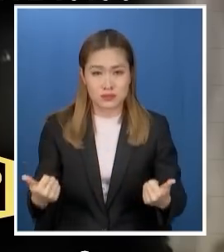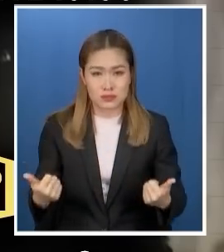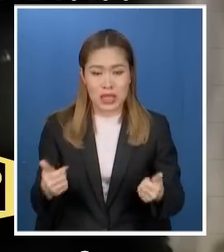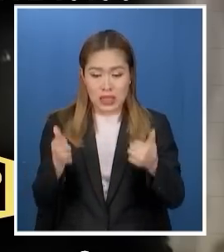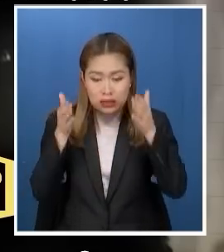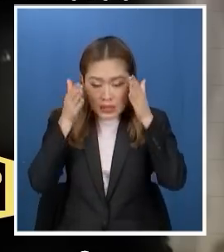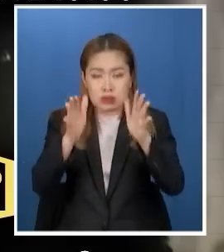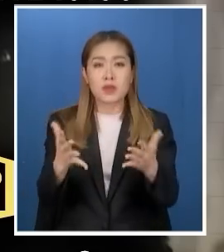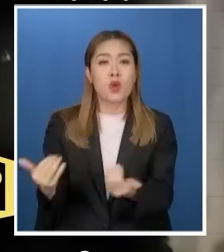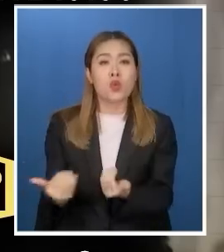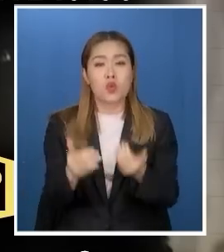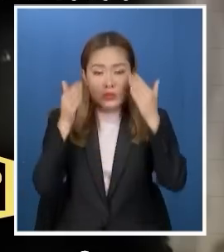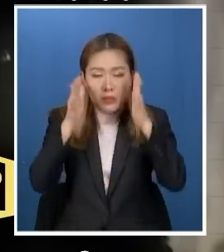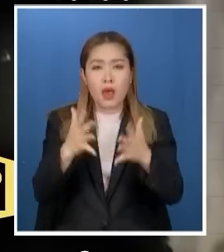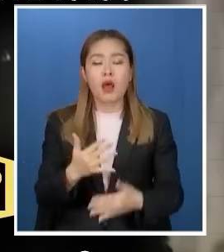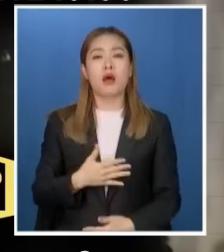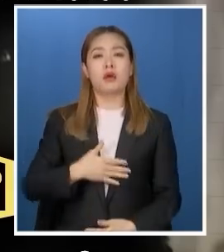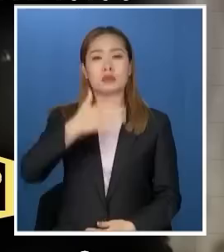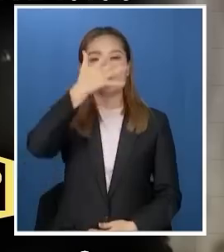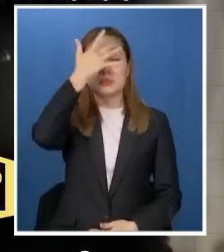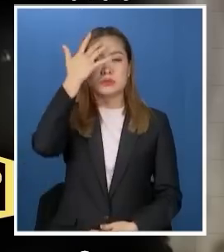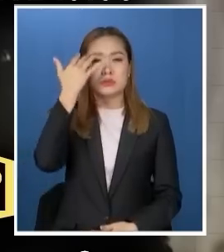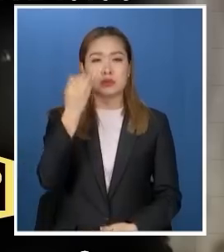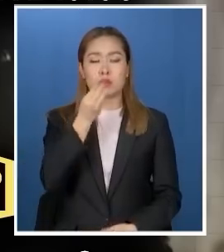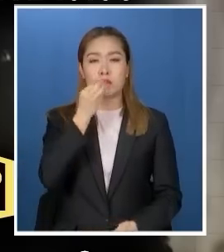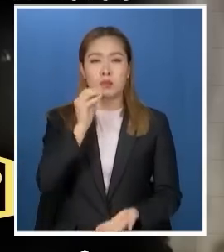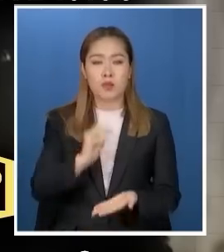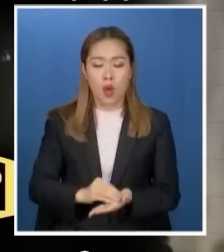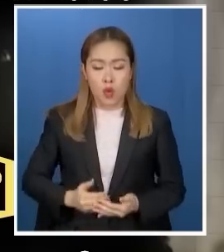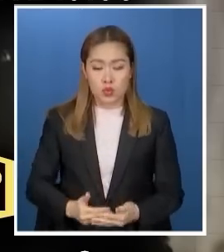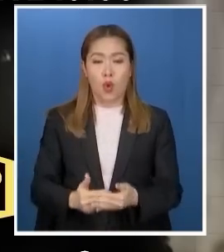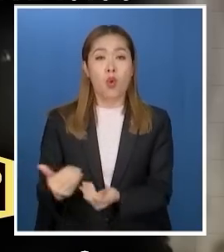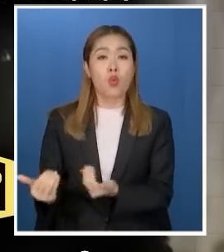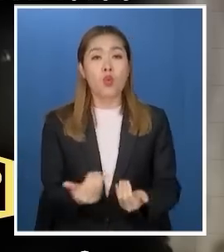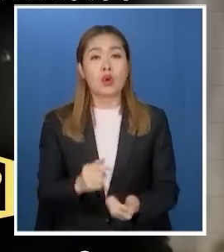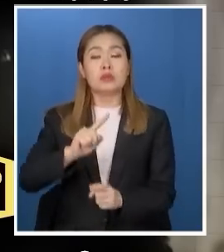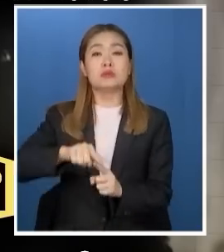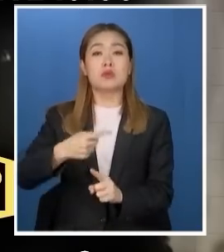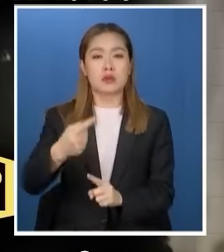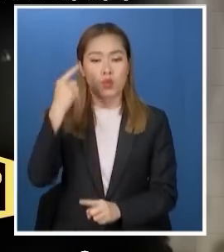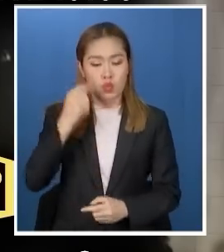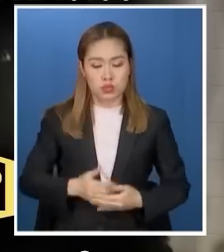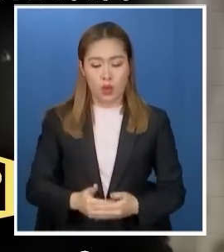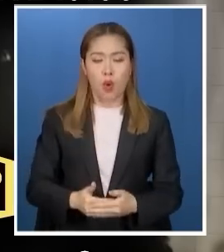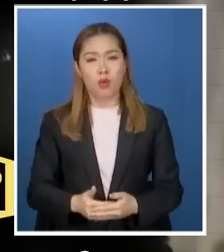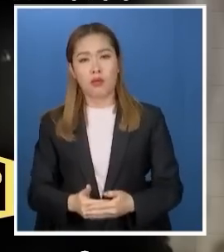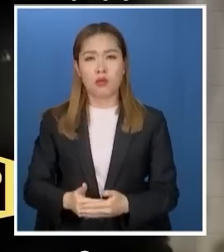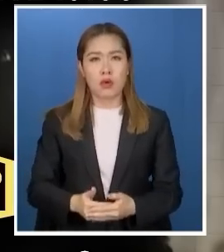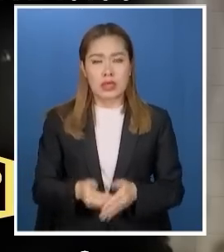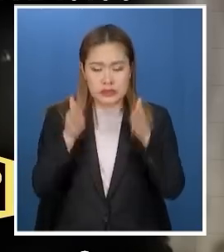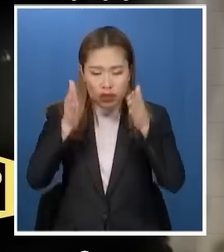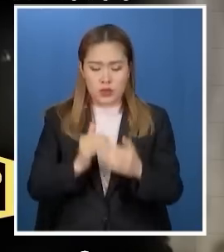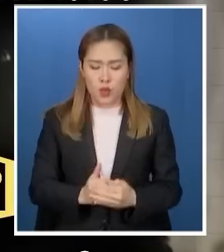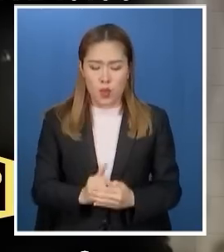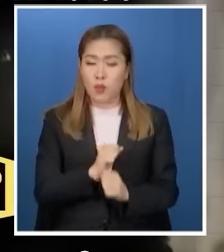ไม่ได้ตั้งใจว่าจะมีน้องแต่หลุดมารู้ตัวว่ามีลูกตอนท้องเนี่ยได้เดือนหนึ่งพอรู้หนูก็ตั้งใ